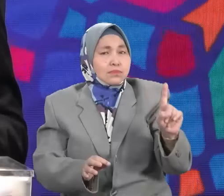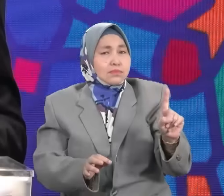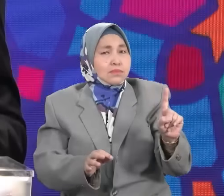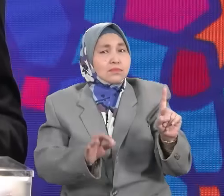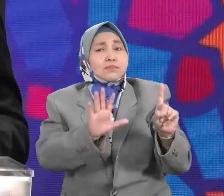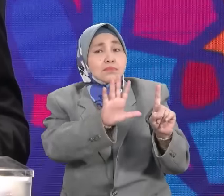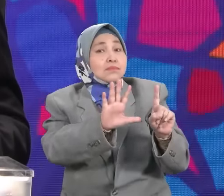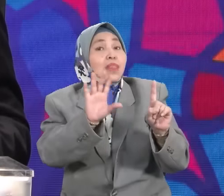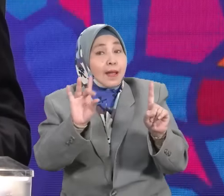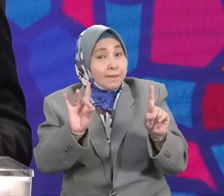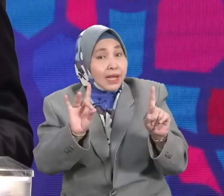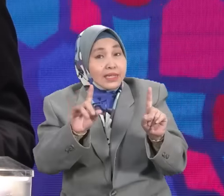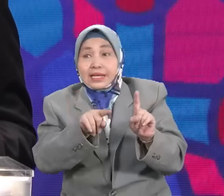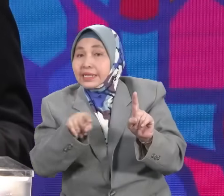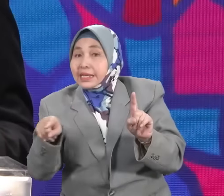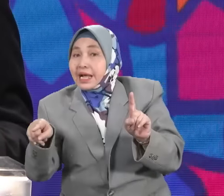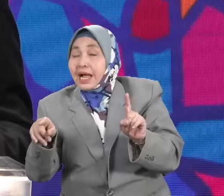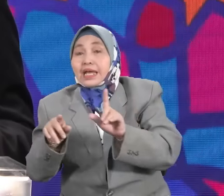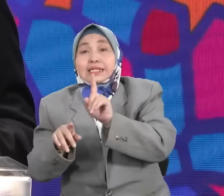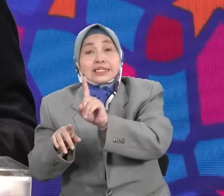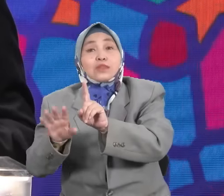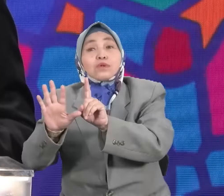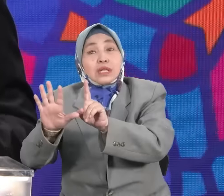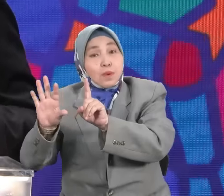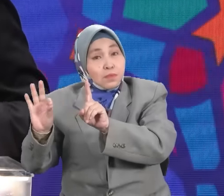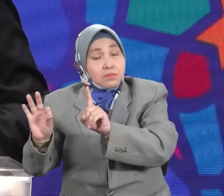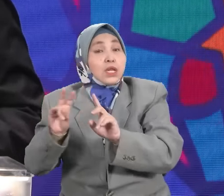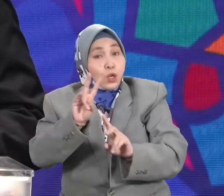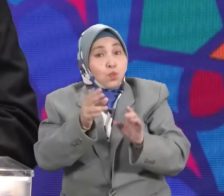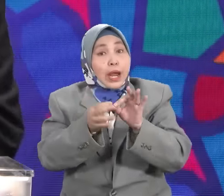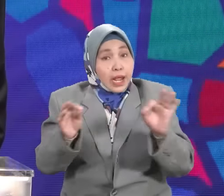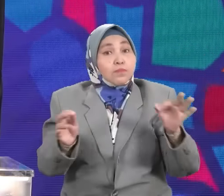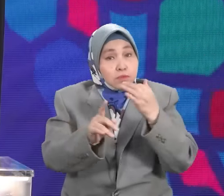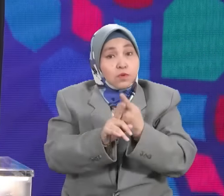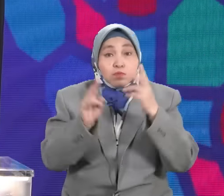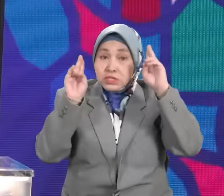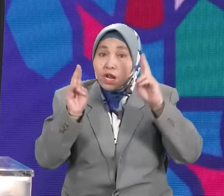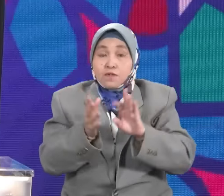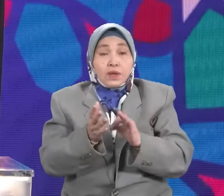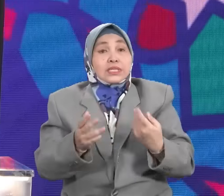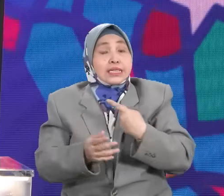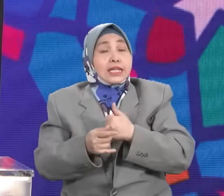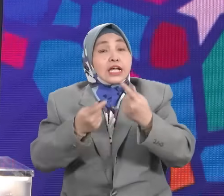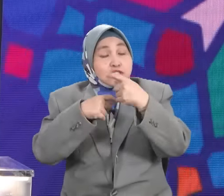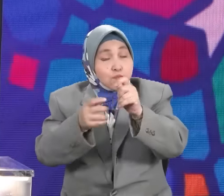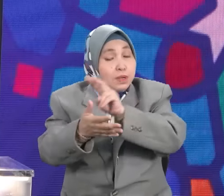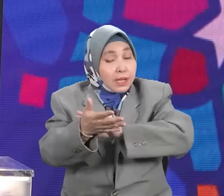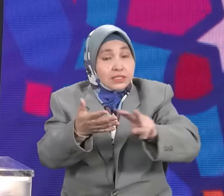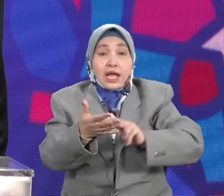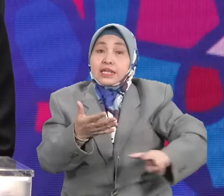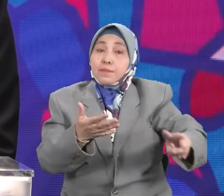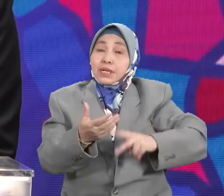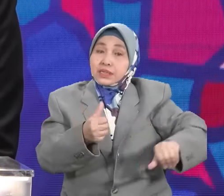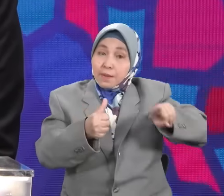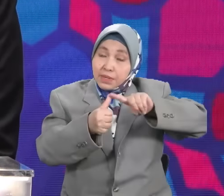1058 sehinggalah ayat 1592 ya Dan kita coba bacaan yang pertama ini